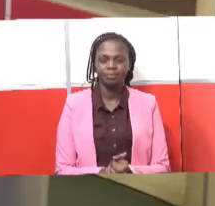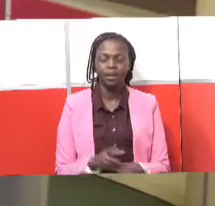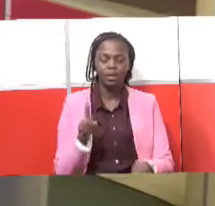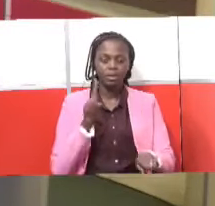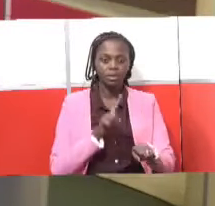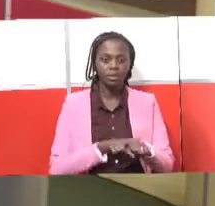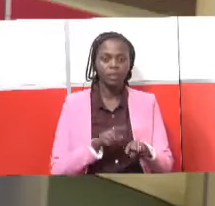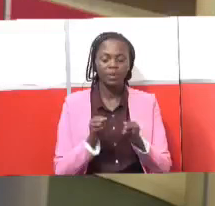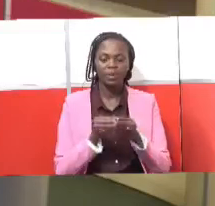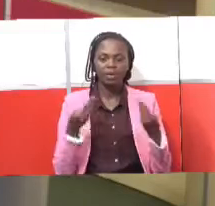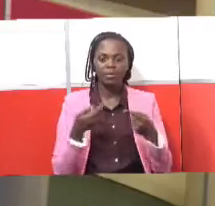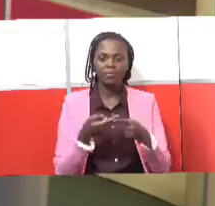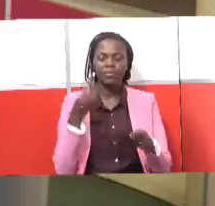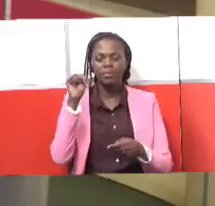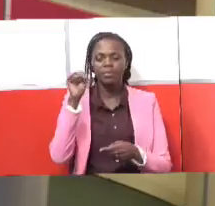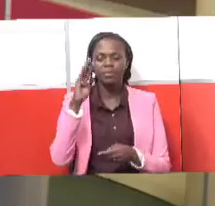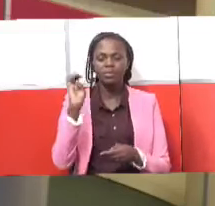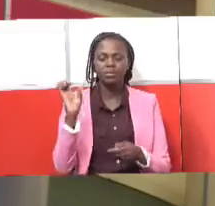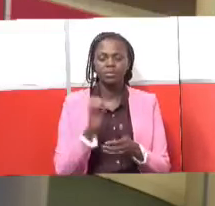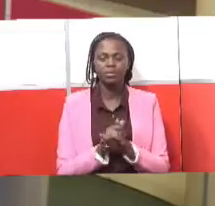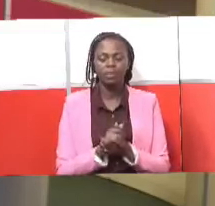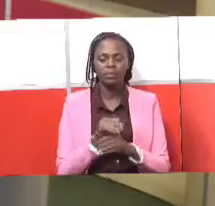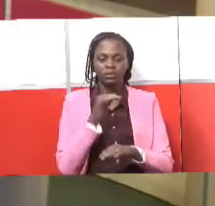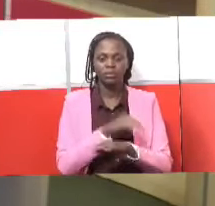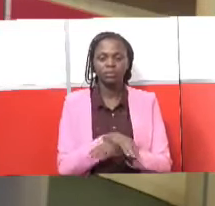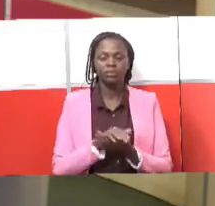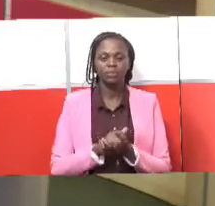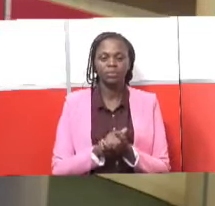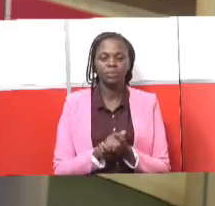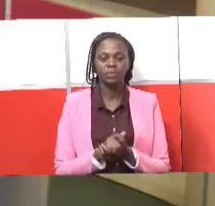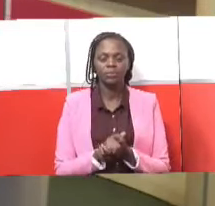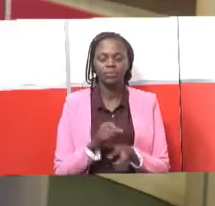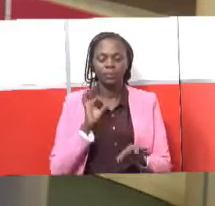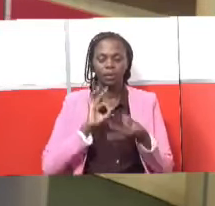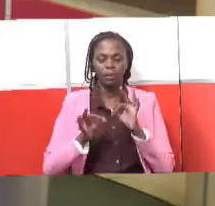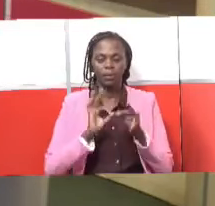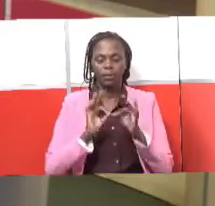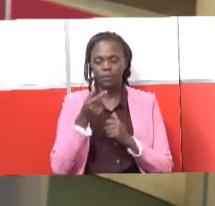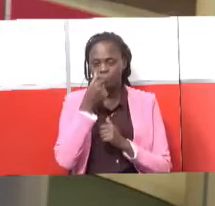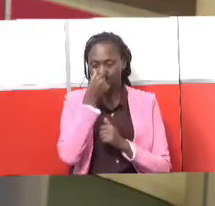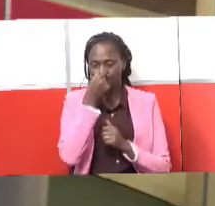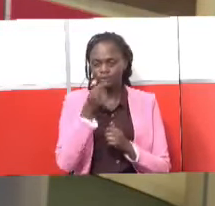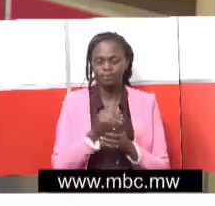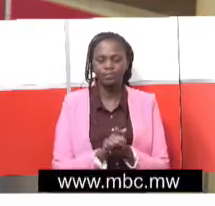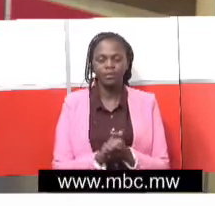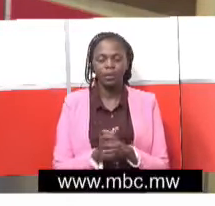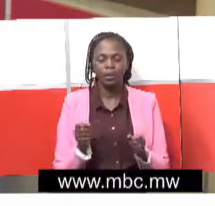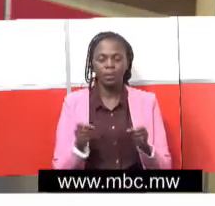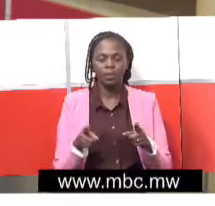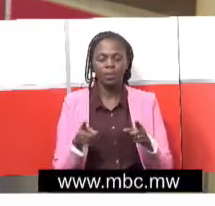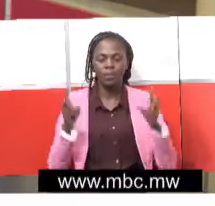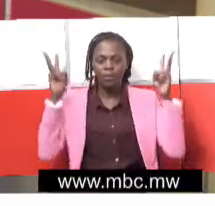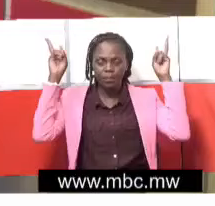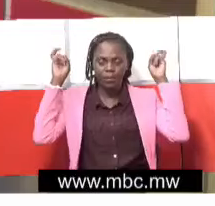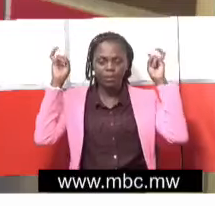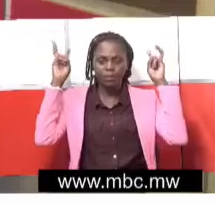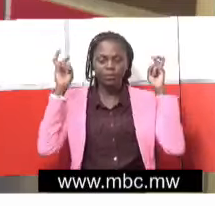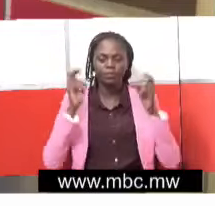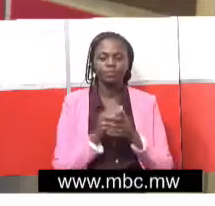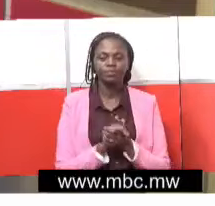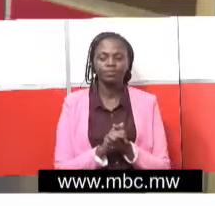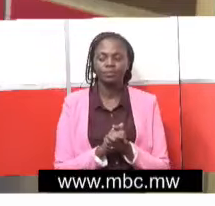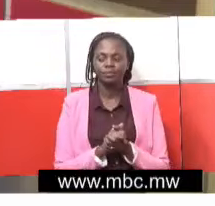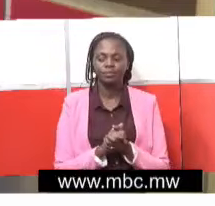ndi nthawi ya nkhani kuchokerakuno ku MBC ndipo madzulano muli ndine mwesezo mawa ndi mzangayu Savita Wilima koma poyamba naye mitu ya